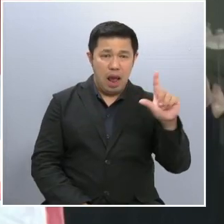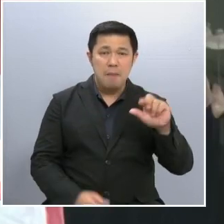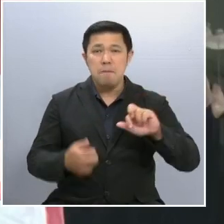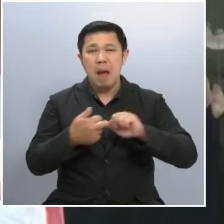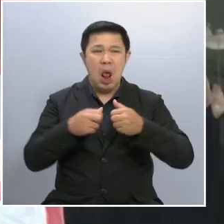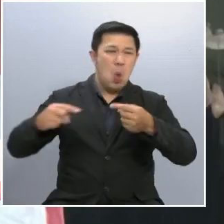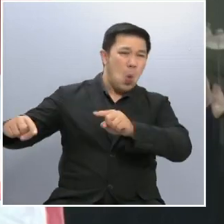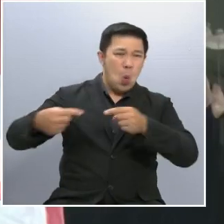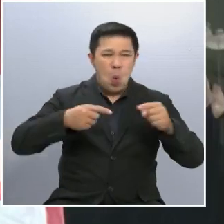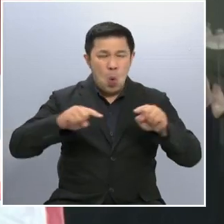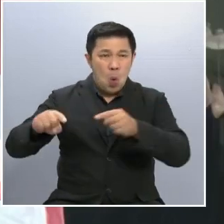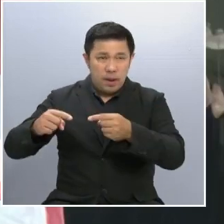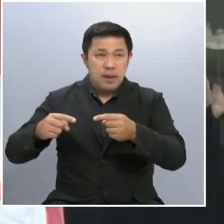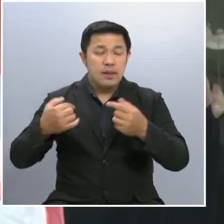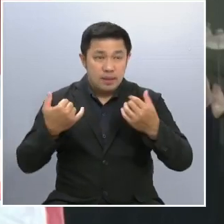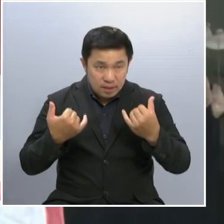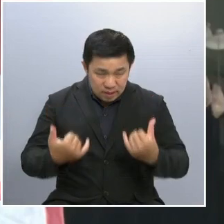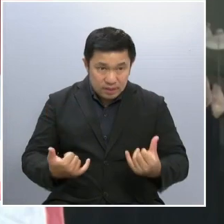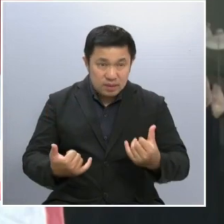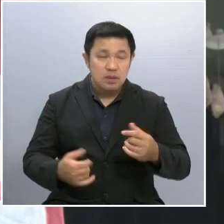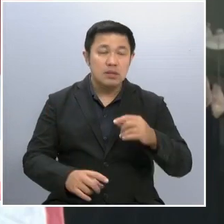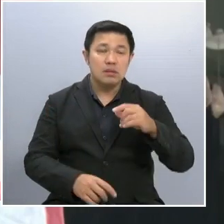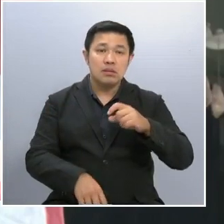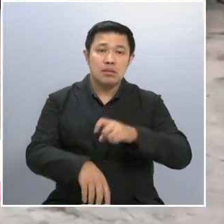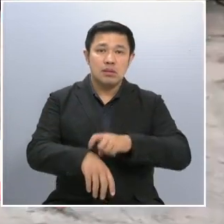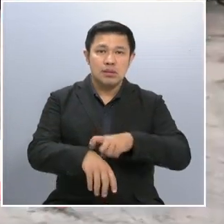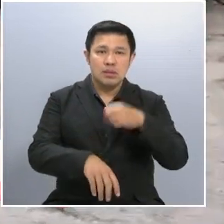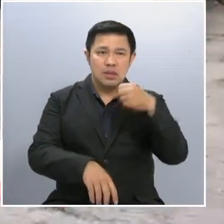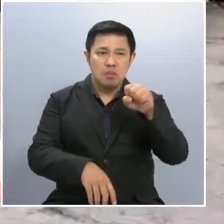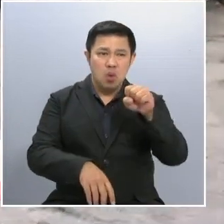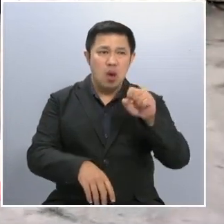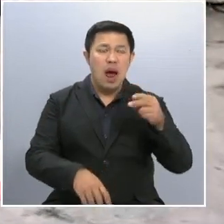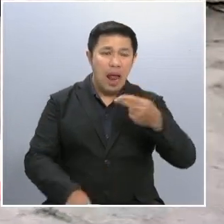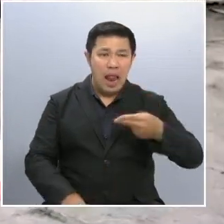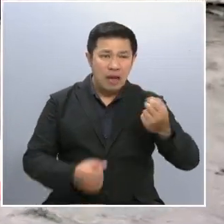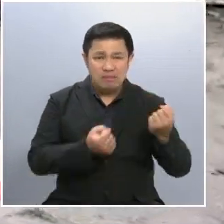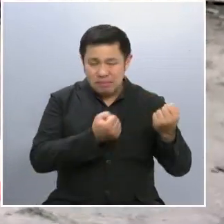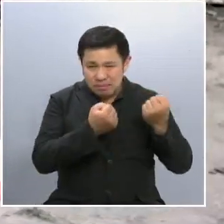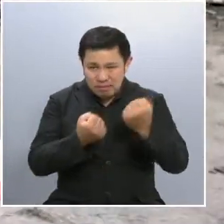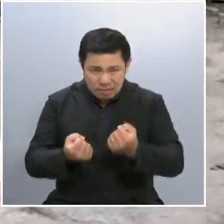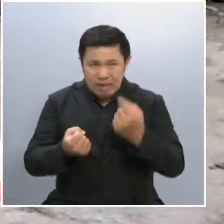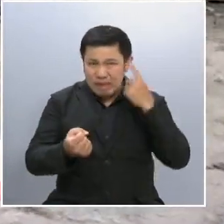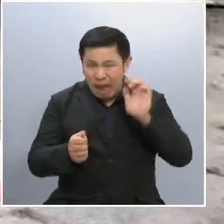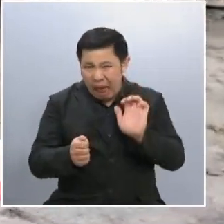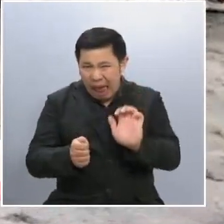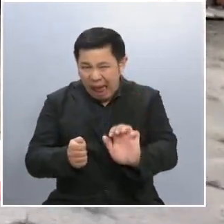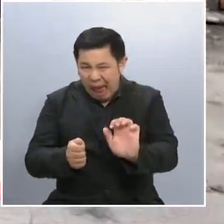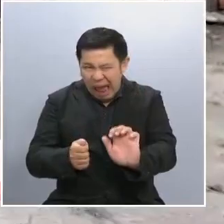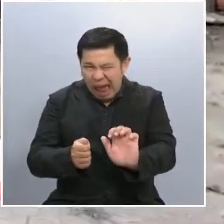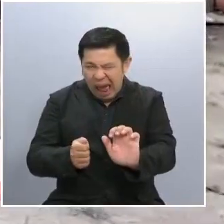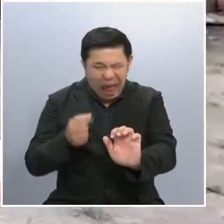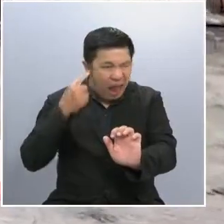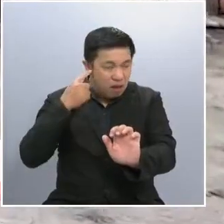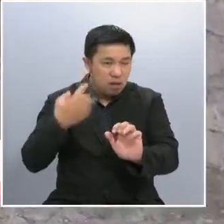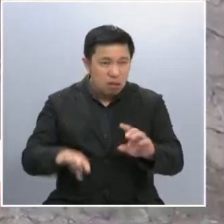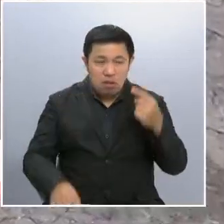ลอดจนวันเกิดเหตุประมาณ10โมงค่ะหลานขับรถเข้ามาในบ้านแล้วก็มีการบีบแตรยาวเสียงดังสักพักนึงเพื่อนบ้านบอกว่าได้ยิน